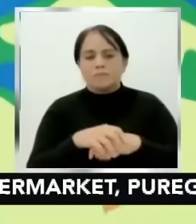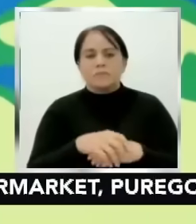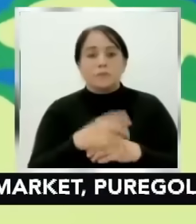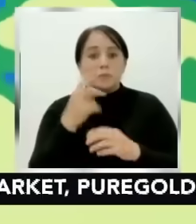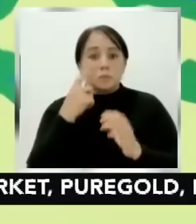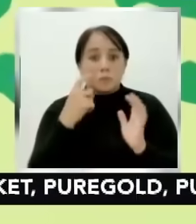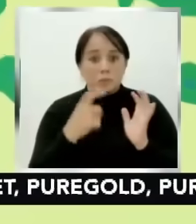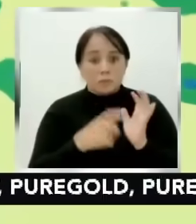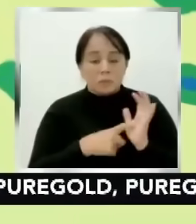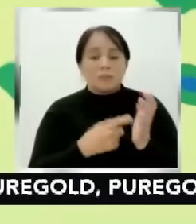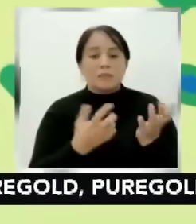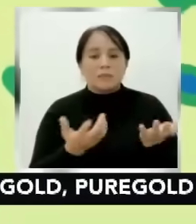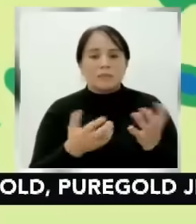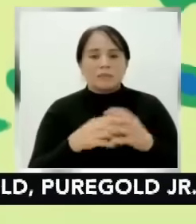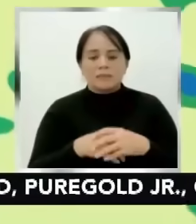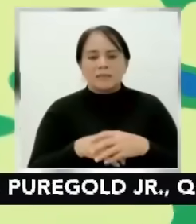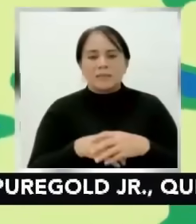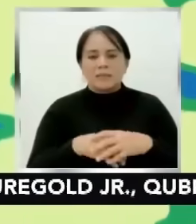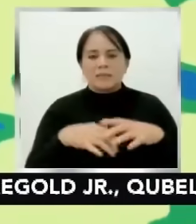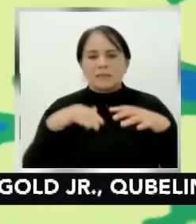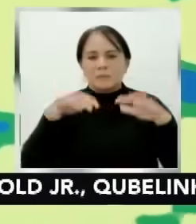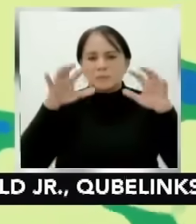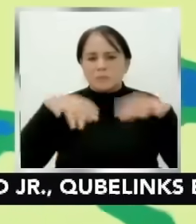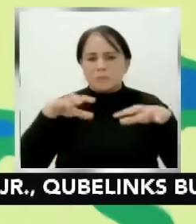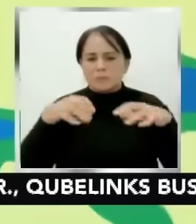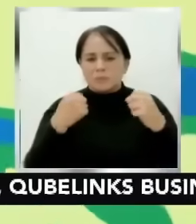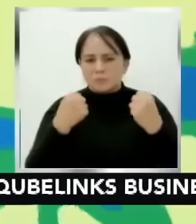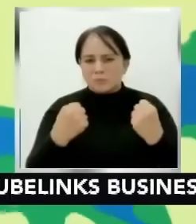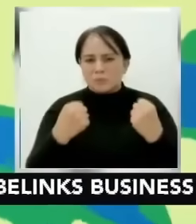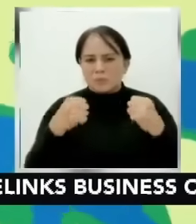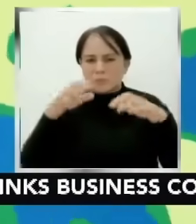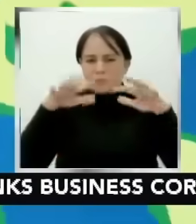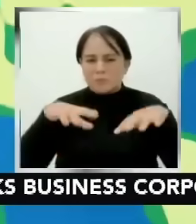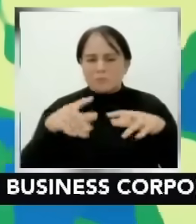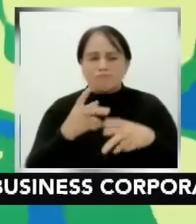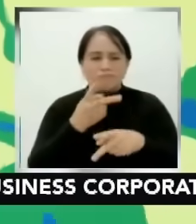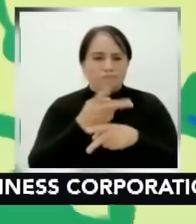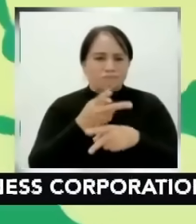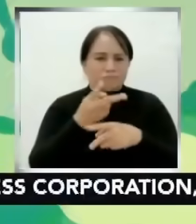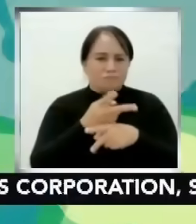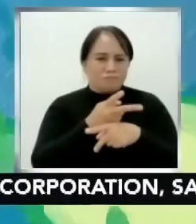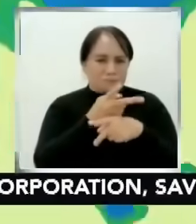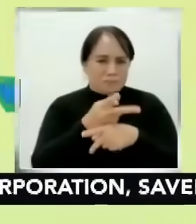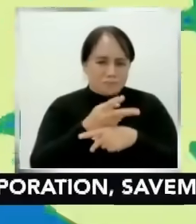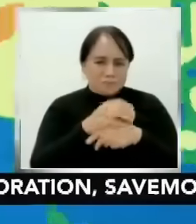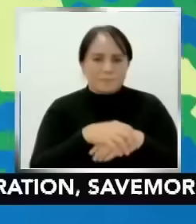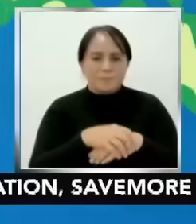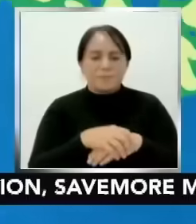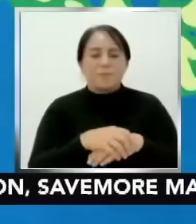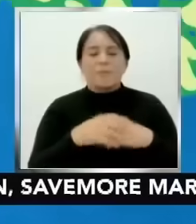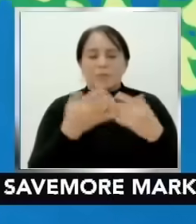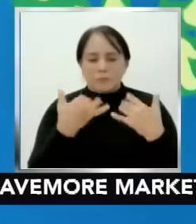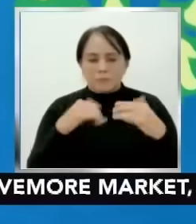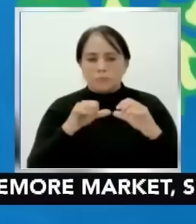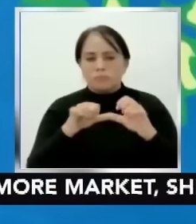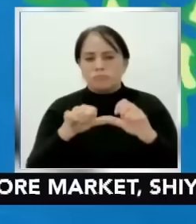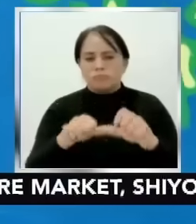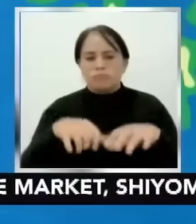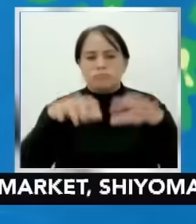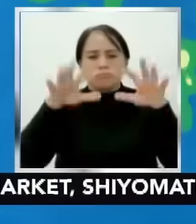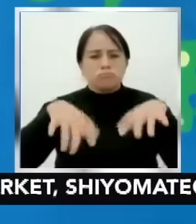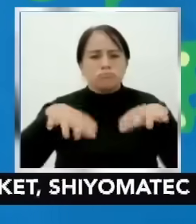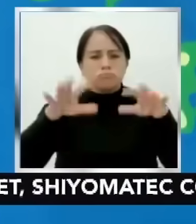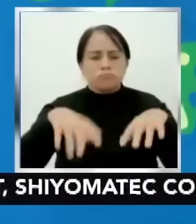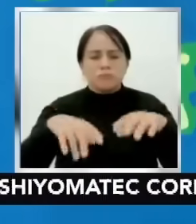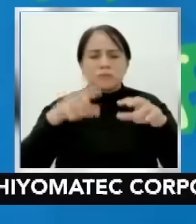sa ating rainfall map na may heavy to intense rains, kaya magdoble ingat mga kapuso. Magpapatuloy rin ang maulang panahon sa